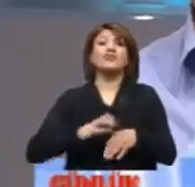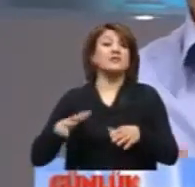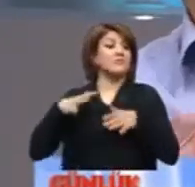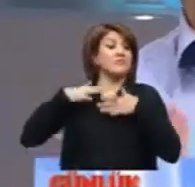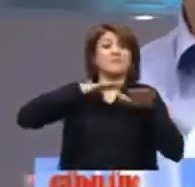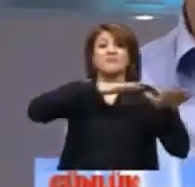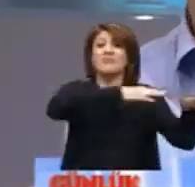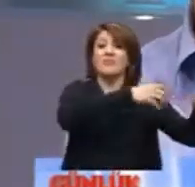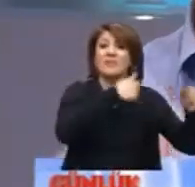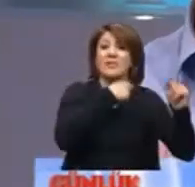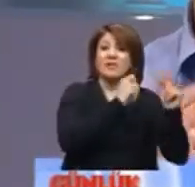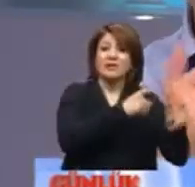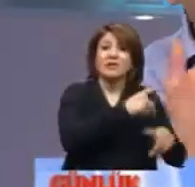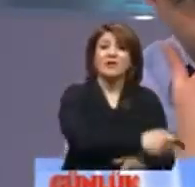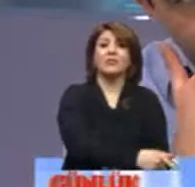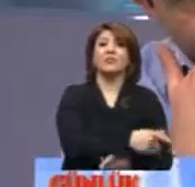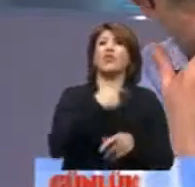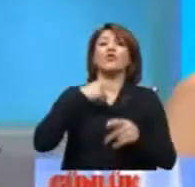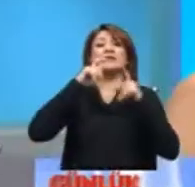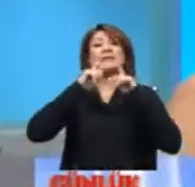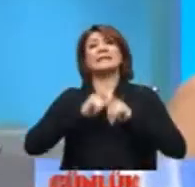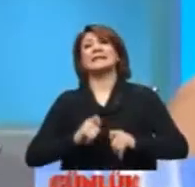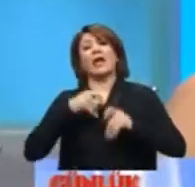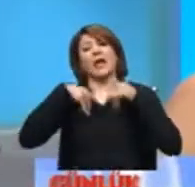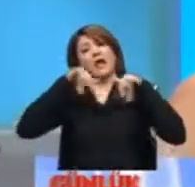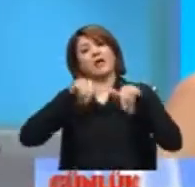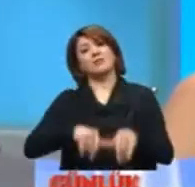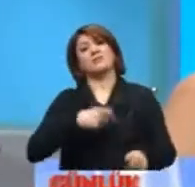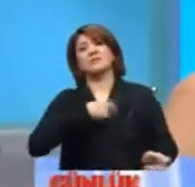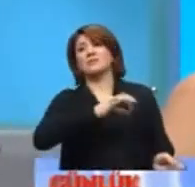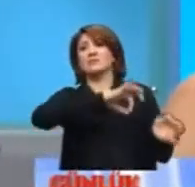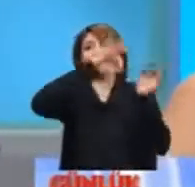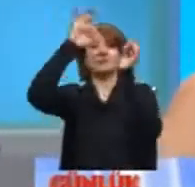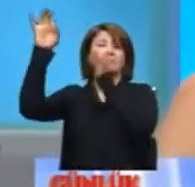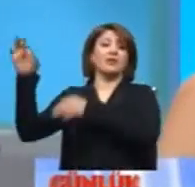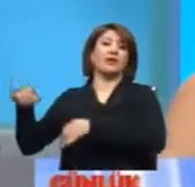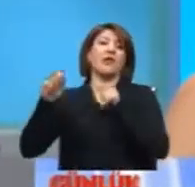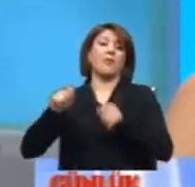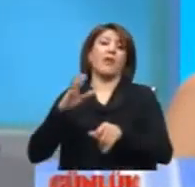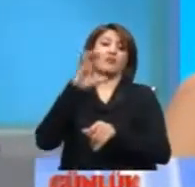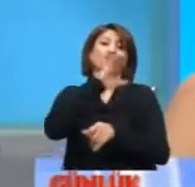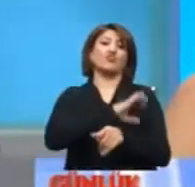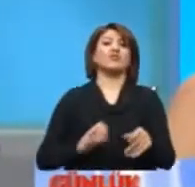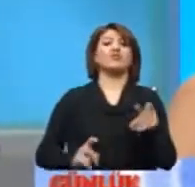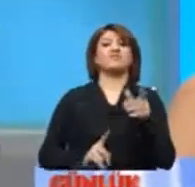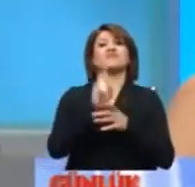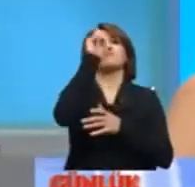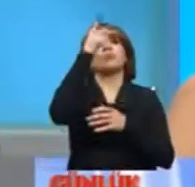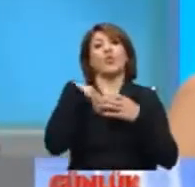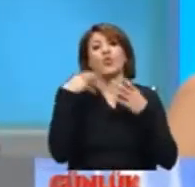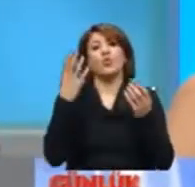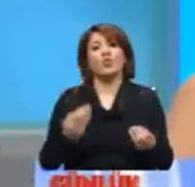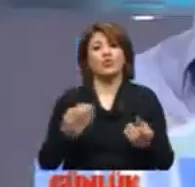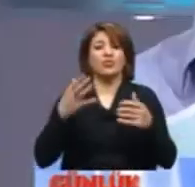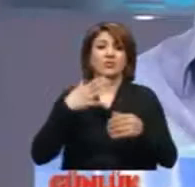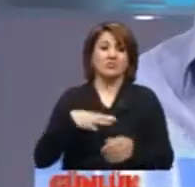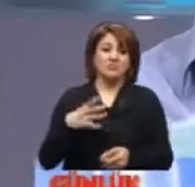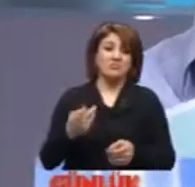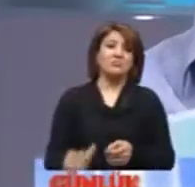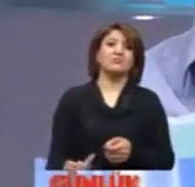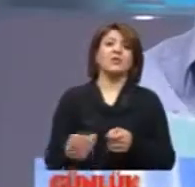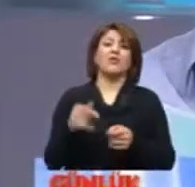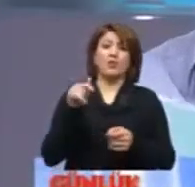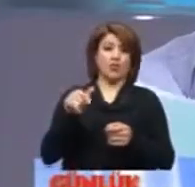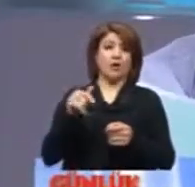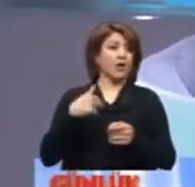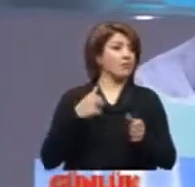Onun gibisini yapmışlar aynısını ve yapıyorlar. İnsanları da oraya tabii. Bu kasaba diye... Tabii. Turizm yaratıyorlar yani turizm tabii, ortamı yaratıyorlar. Yani oraya